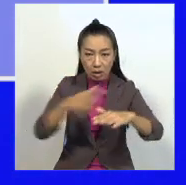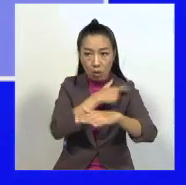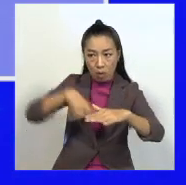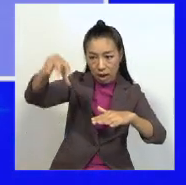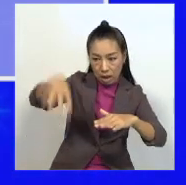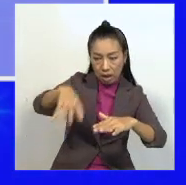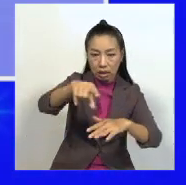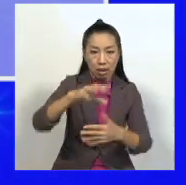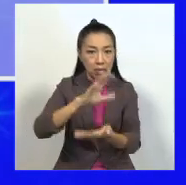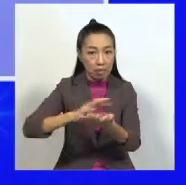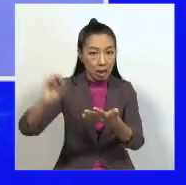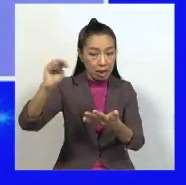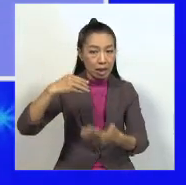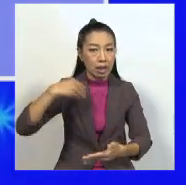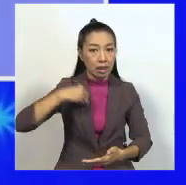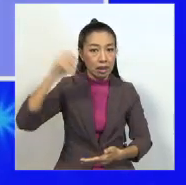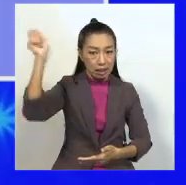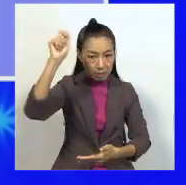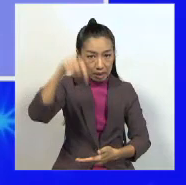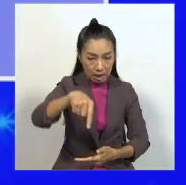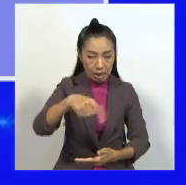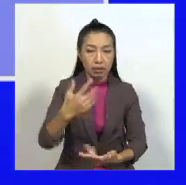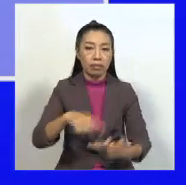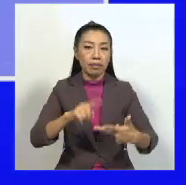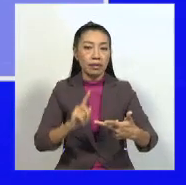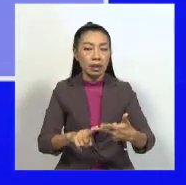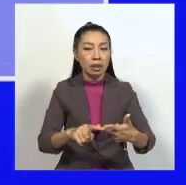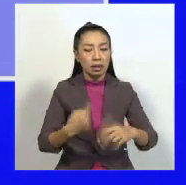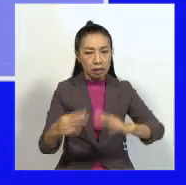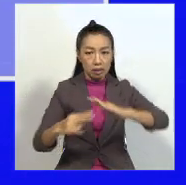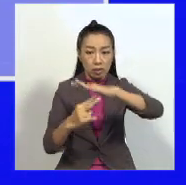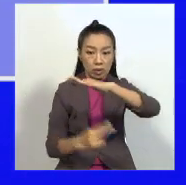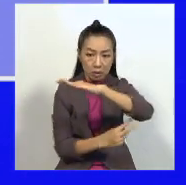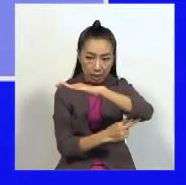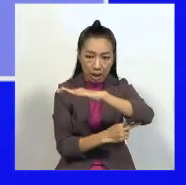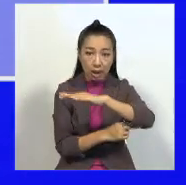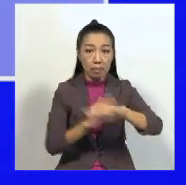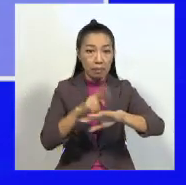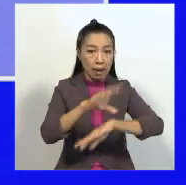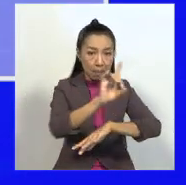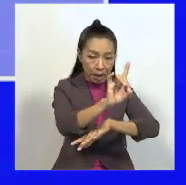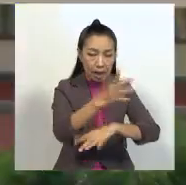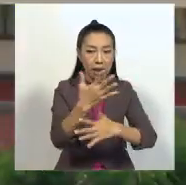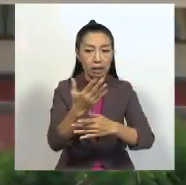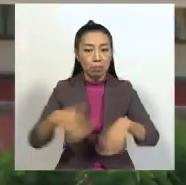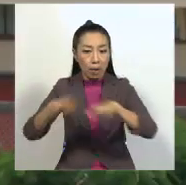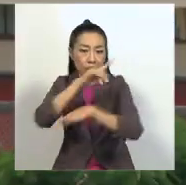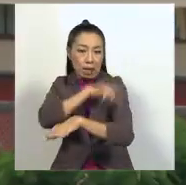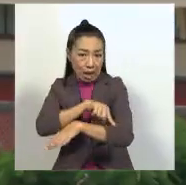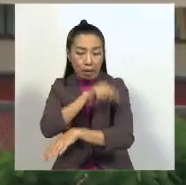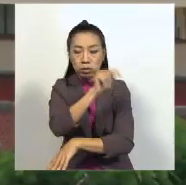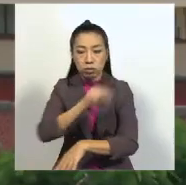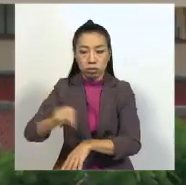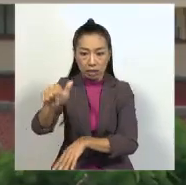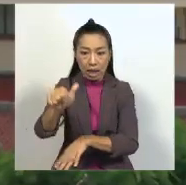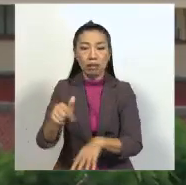จันทร์ส่วนหลวงพระราม8บริเวณใต้สะพานพระราม8และป้อมพระสุเมนบางลำพูการพิจารณา